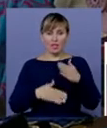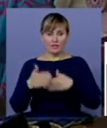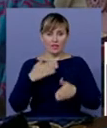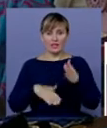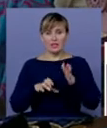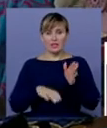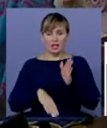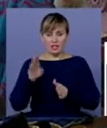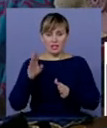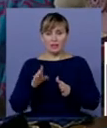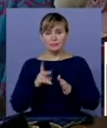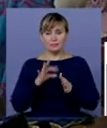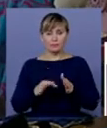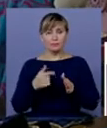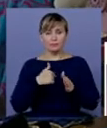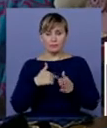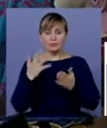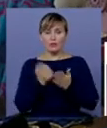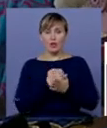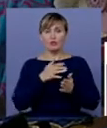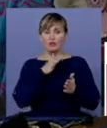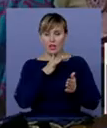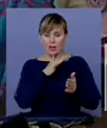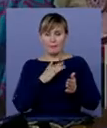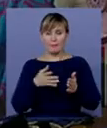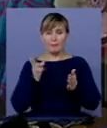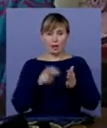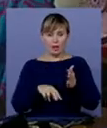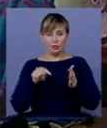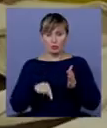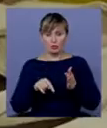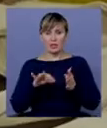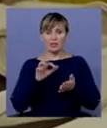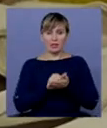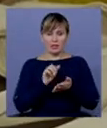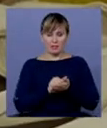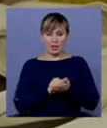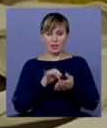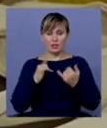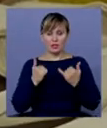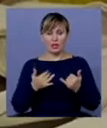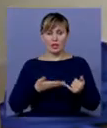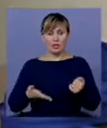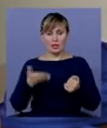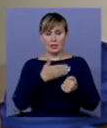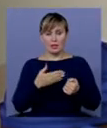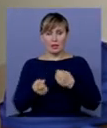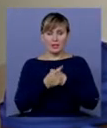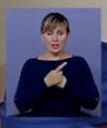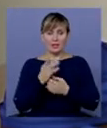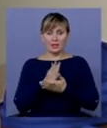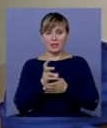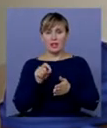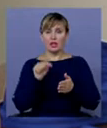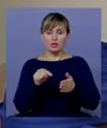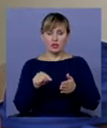рождения, но я как бы нахожу время. Прихожу сюда, занимаюсь. Сейчас нам дали заказ на